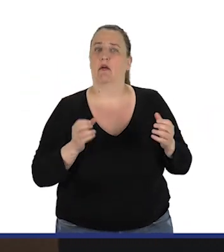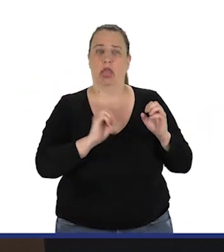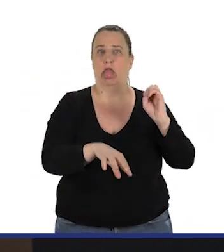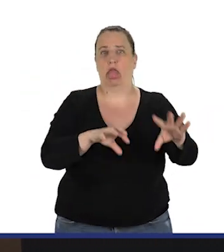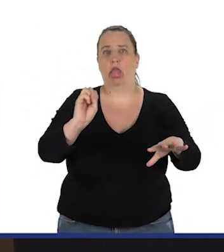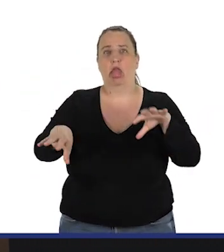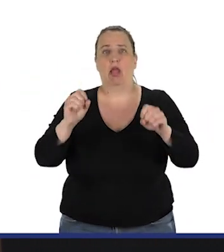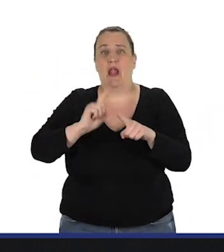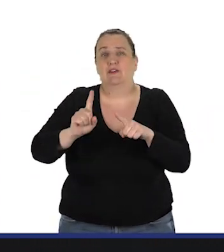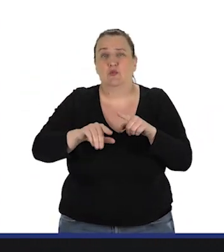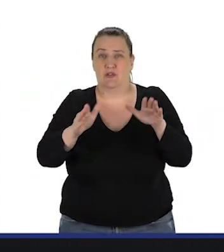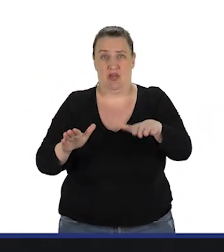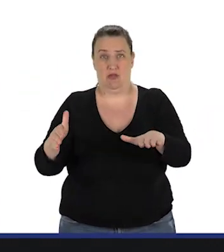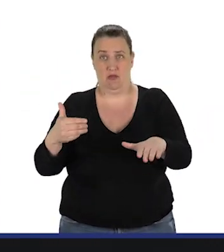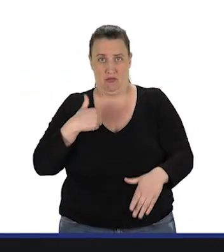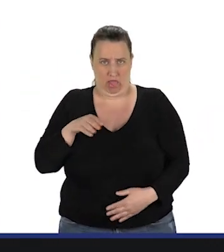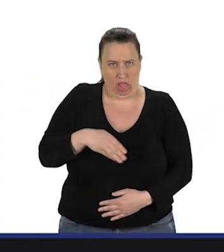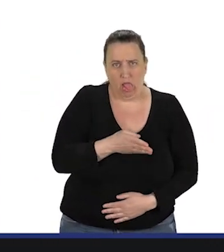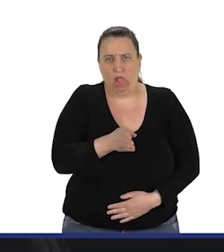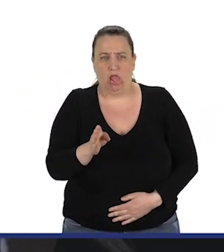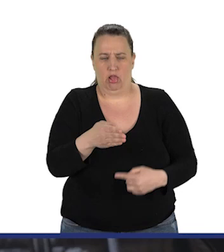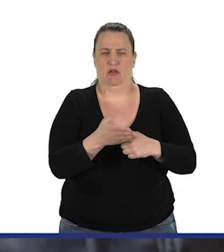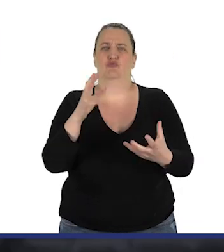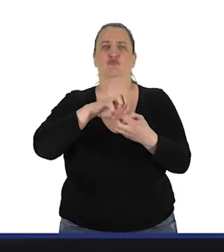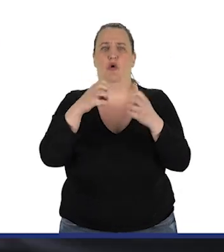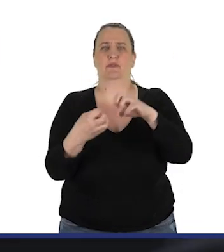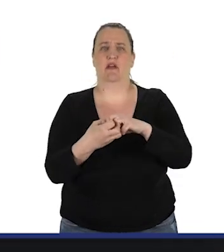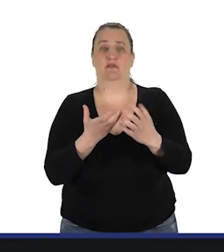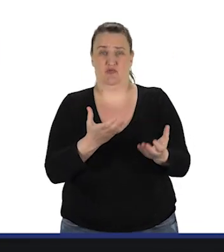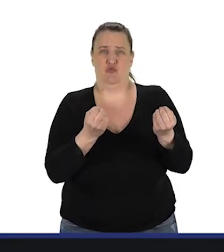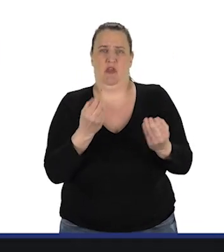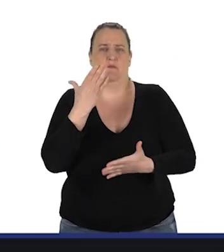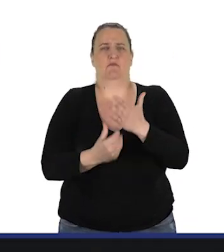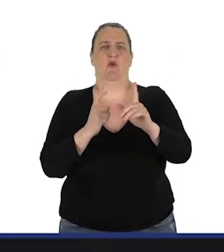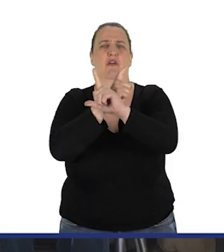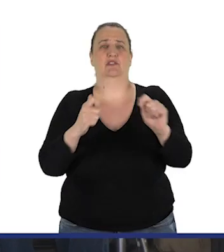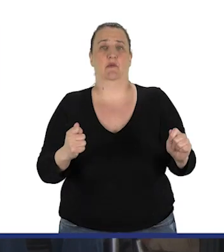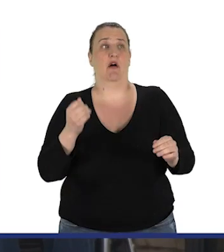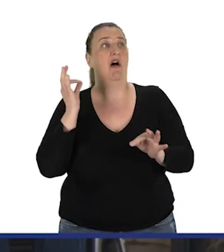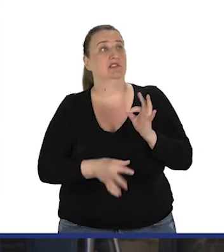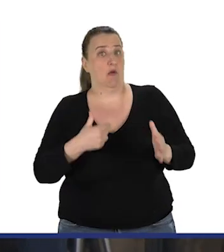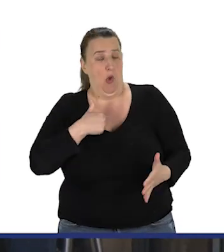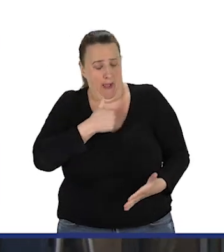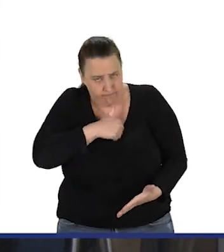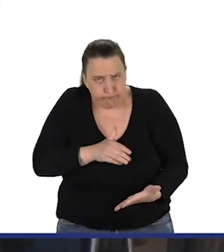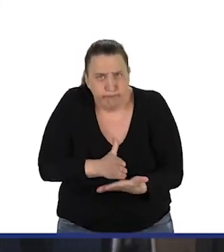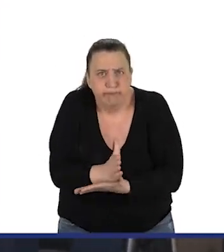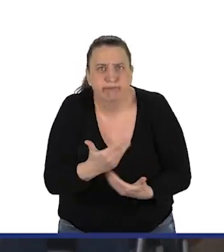mais les laisser traîner en vrac sur les trottoirs, ça reste compliqué, mais en fait c'est souvent les incivilités qui nous pénalisent le plus.